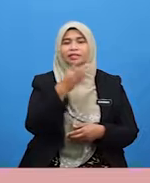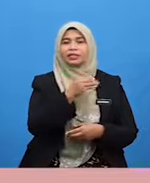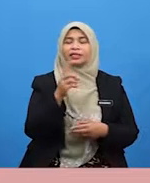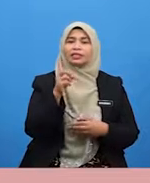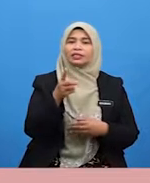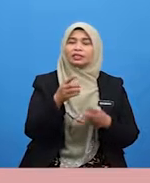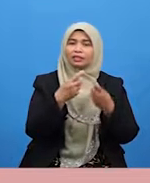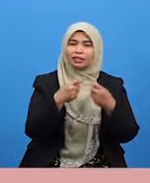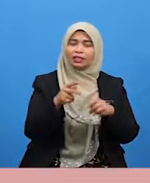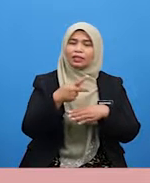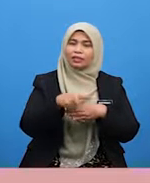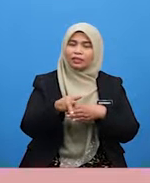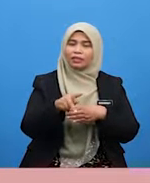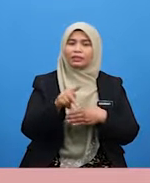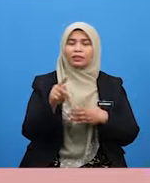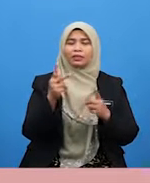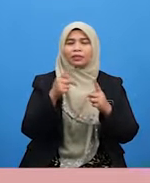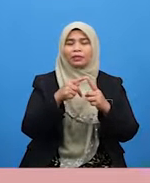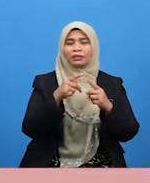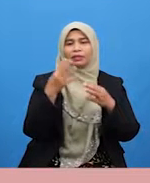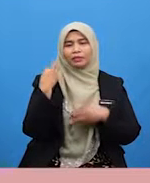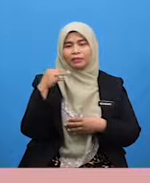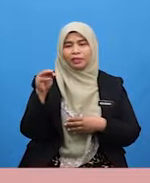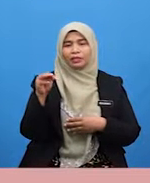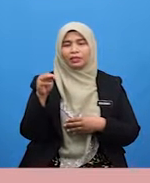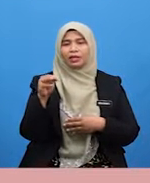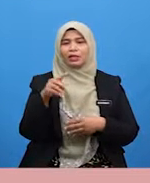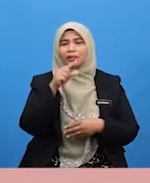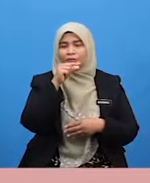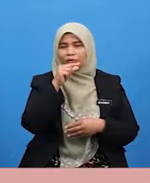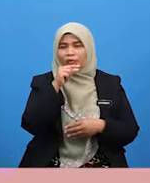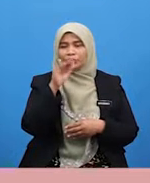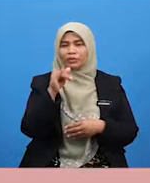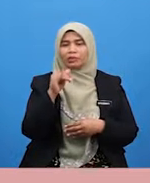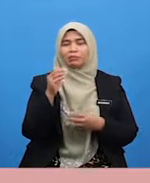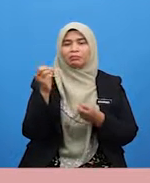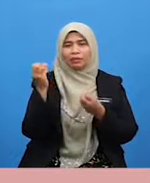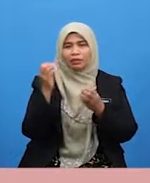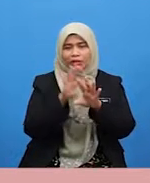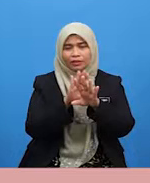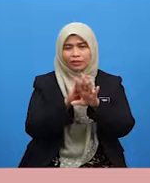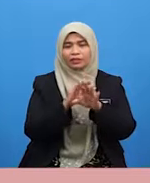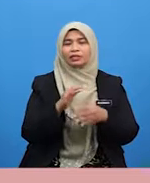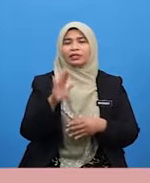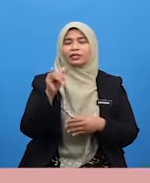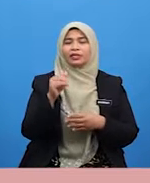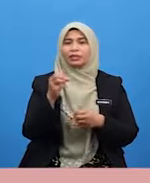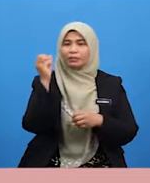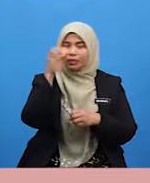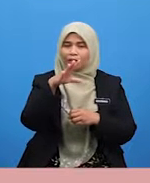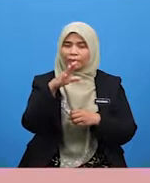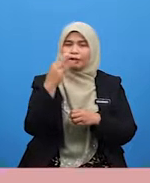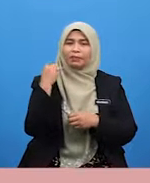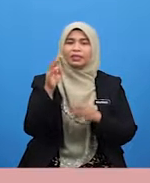dia telah mengirimkan kepada mereka burung-burung yang berbondong-bondong yang melimpari